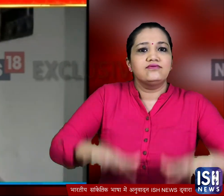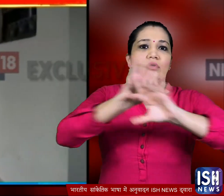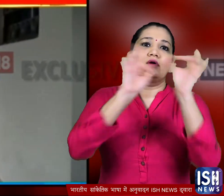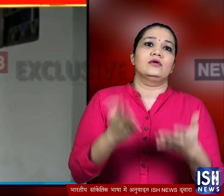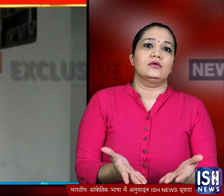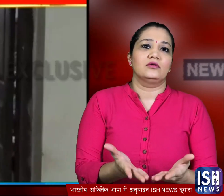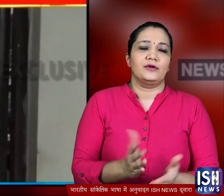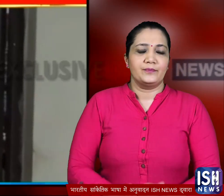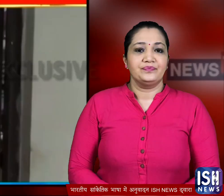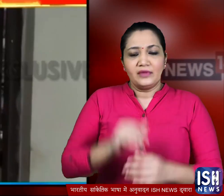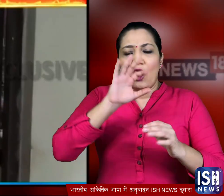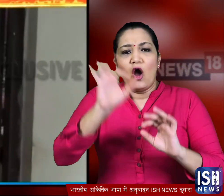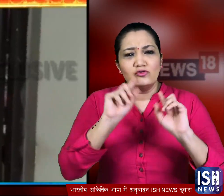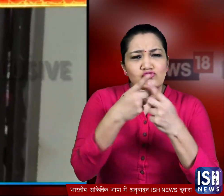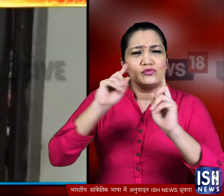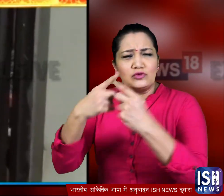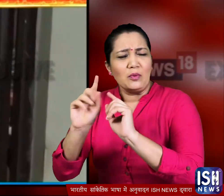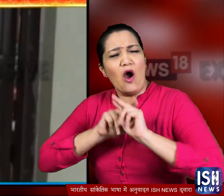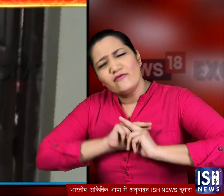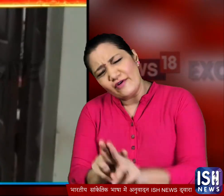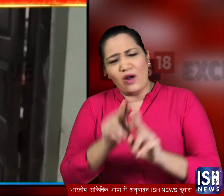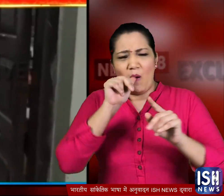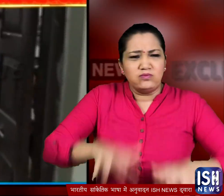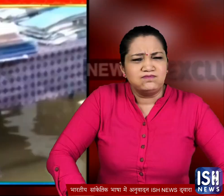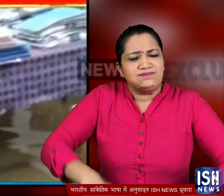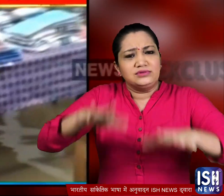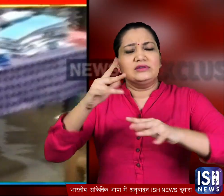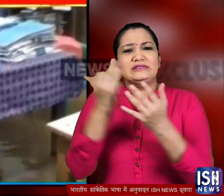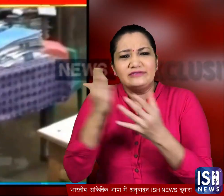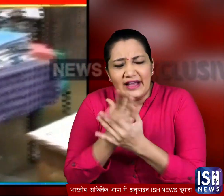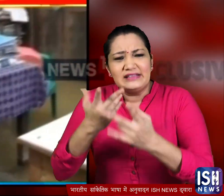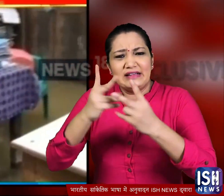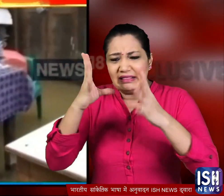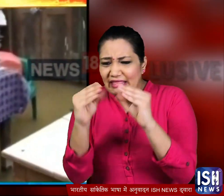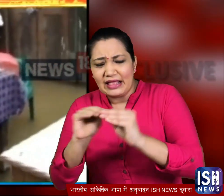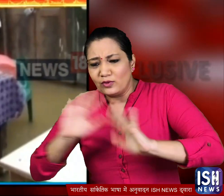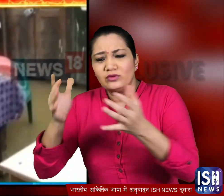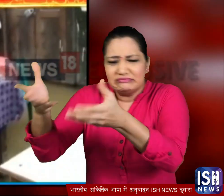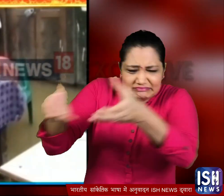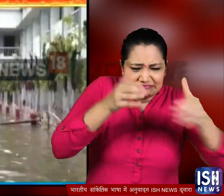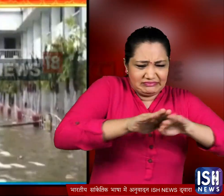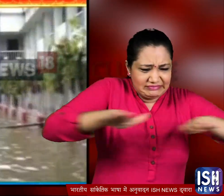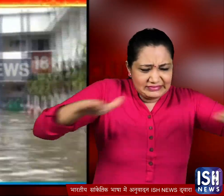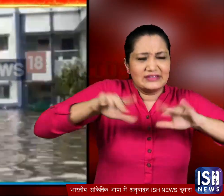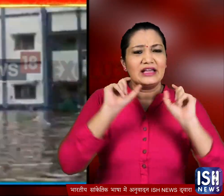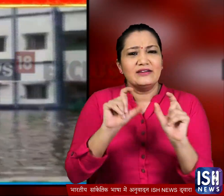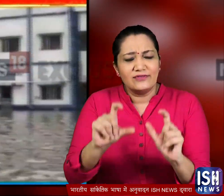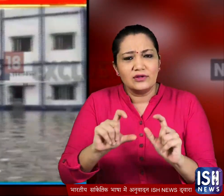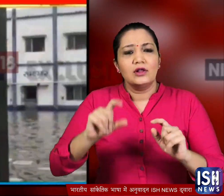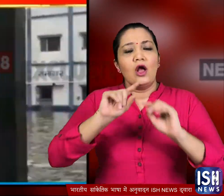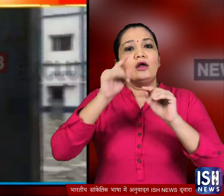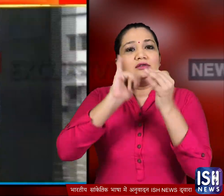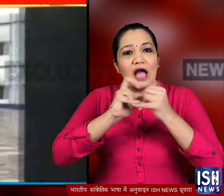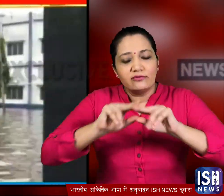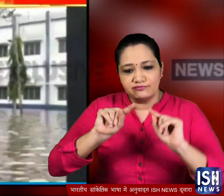अपना कब्जा जमा चुका था। दफ्तर के सभी कमरे पानी से लबालब दिखे। जैसे तैसे फाइलों को गीला होने से बचाया गया। कर्मचारी भी इमारत की